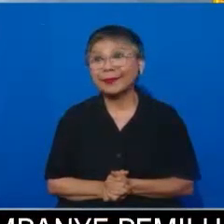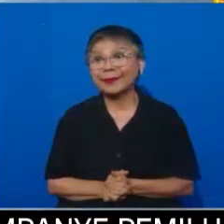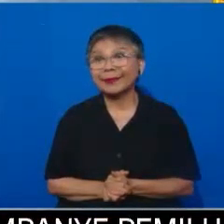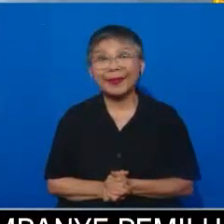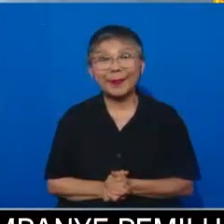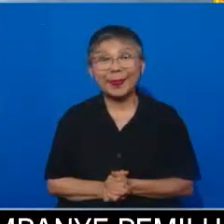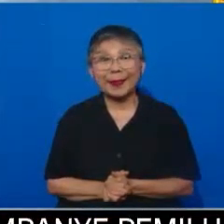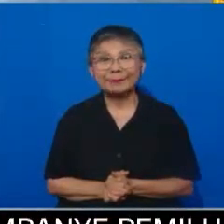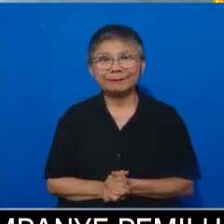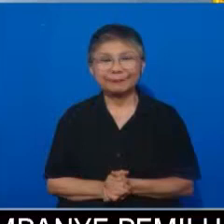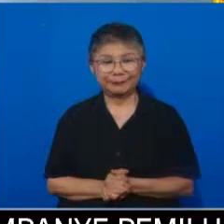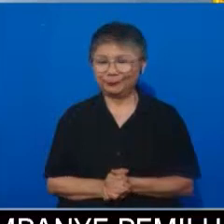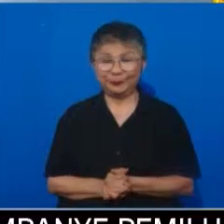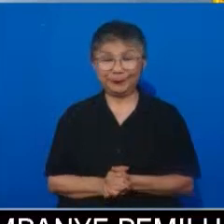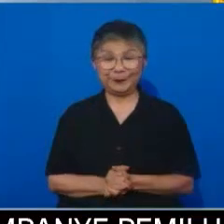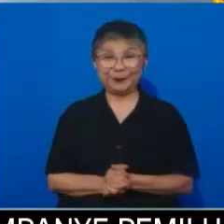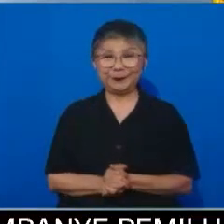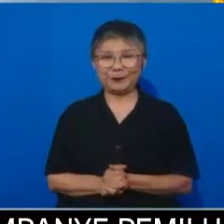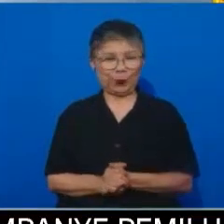bismillah hmm